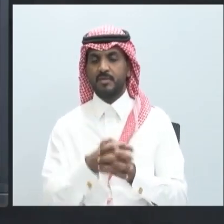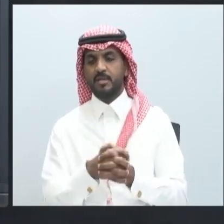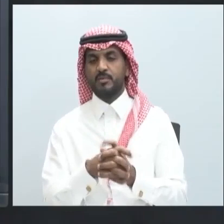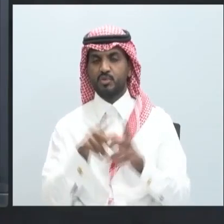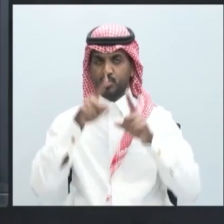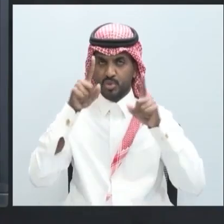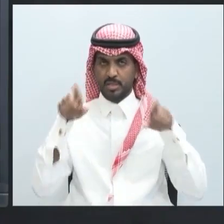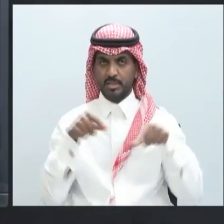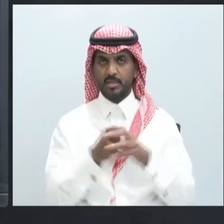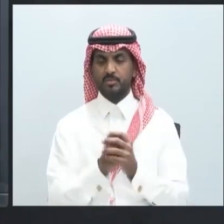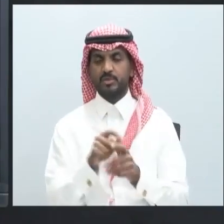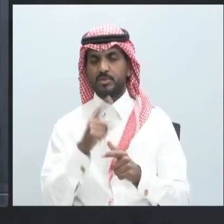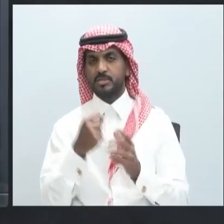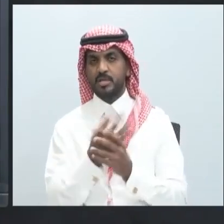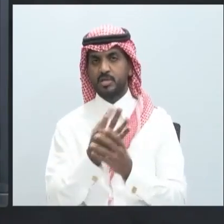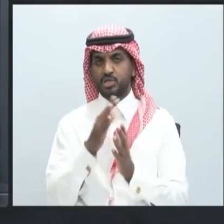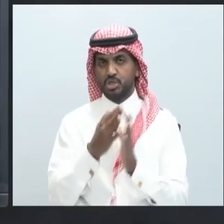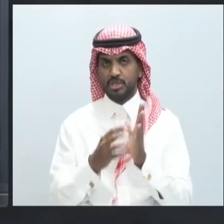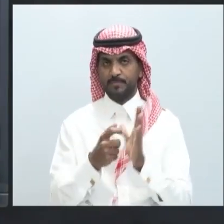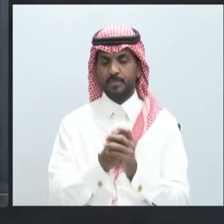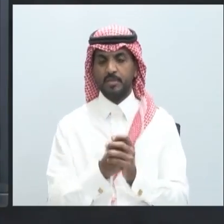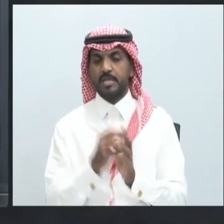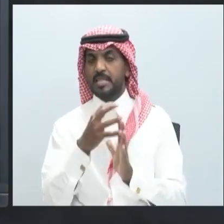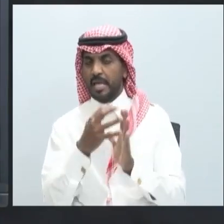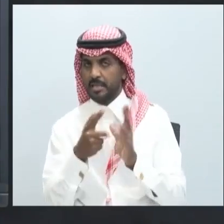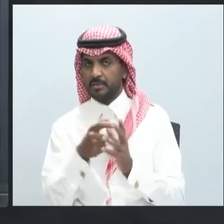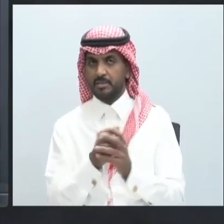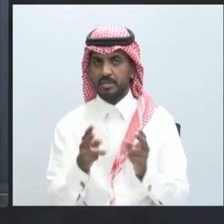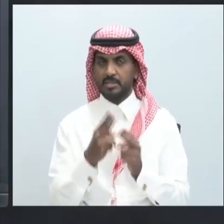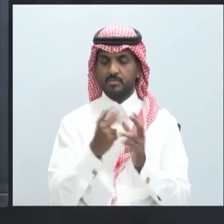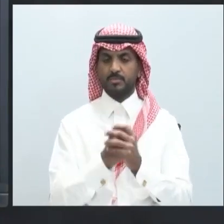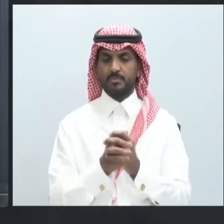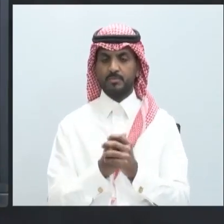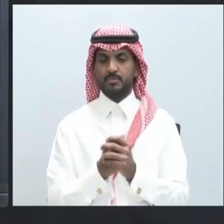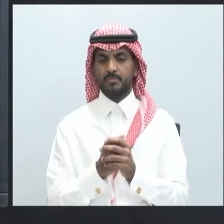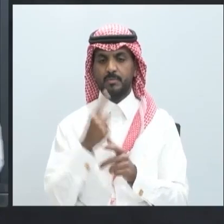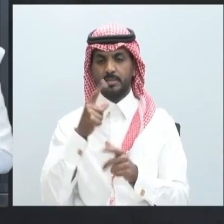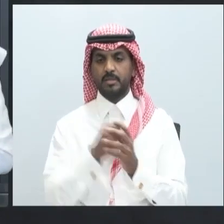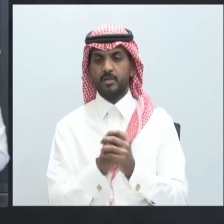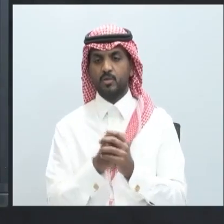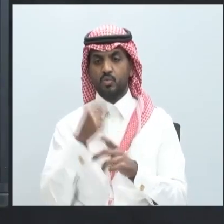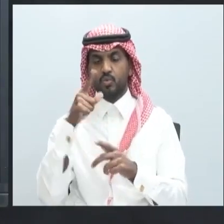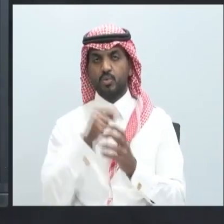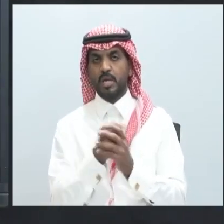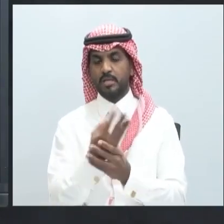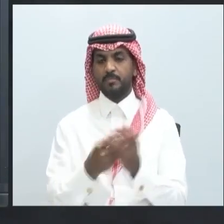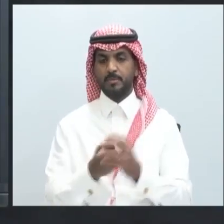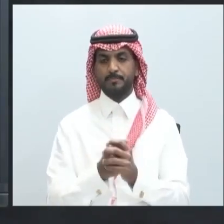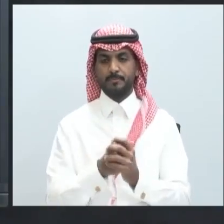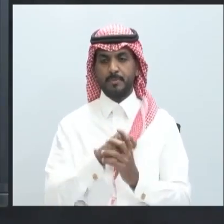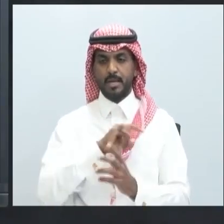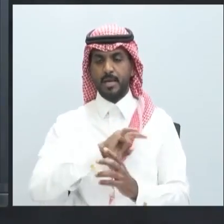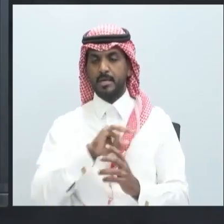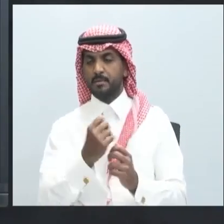المستوى الشكلي وعلى مستوى الطرز الجينيه ولكن عندما التقى تي سمول مع تي سمول لاحظنا ظهور احد الابناء لا